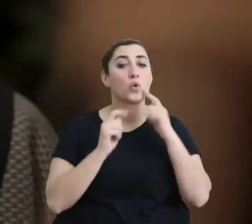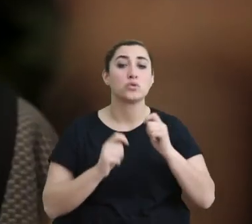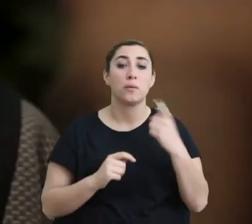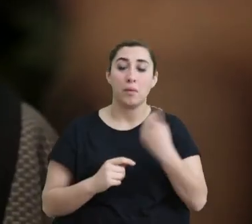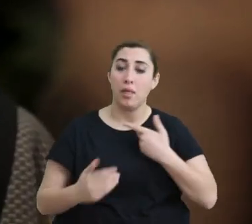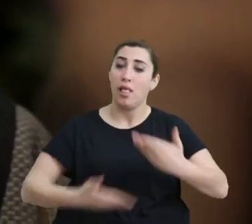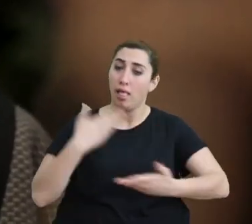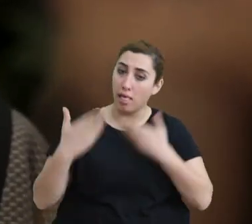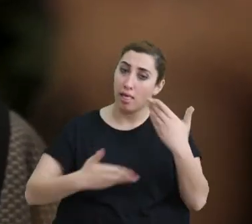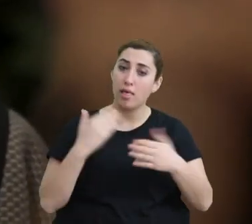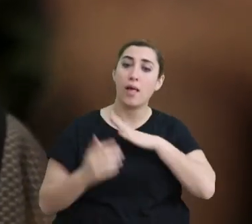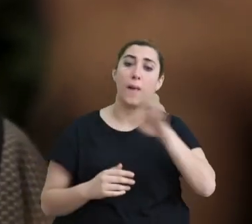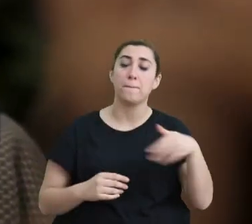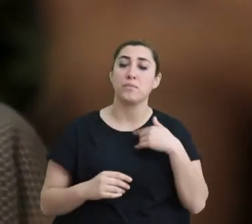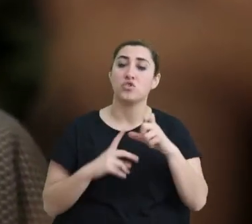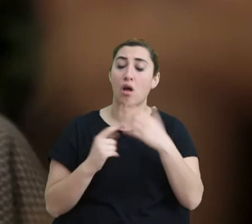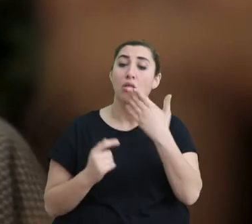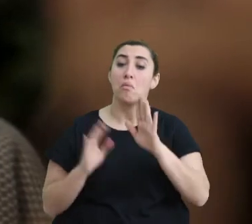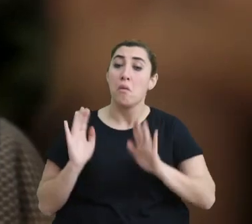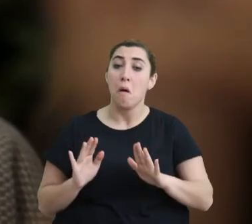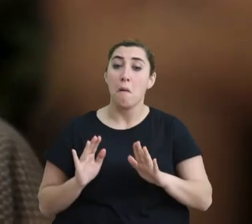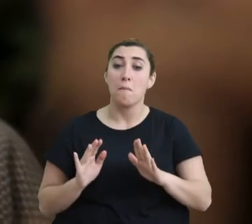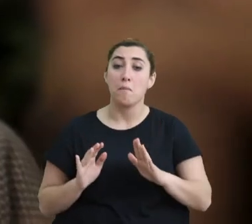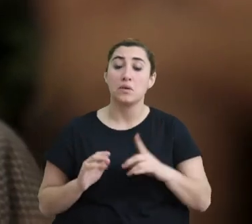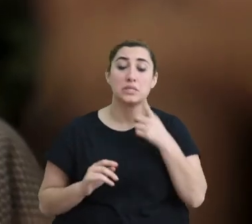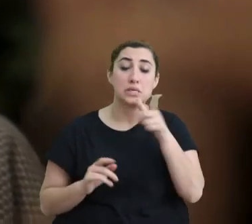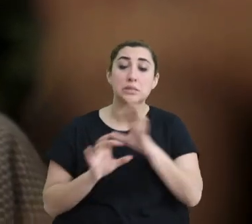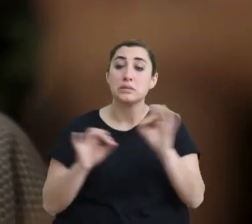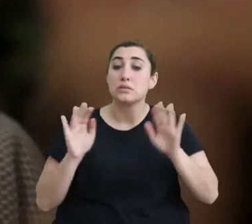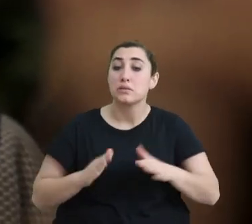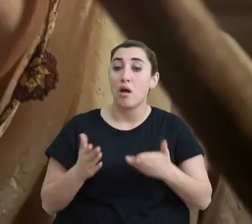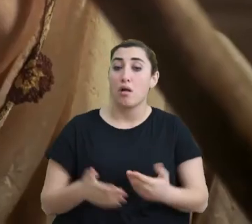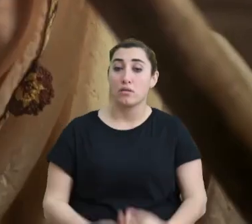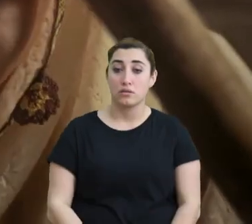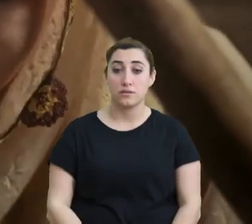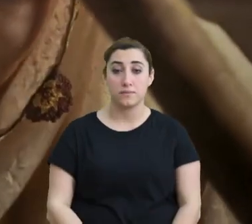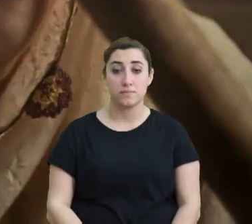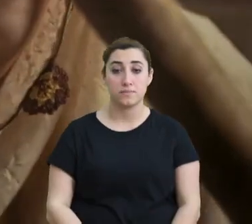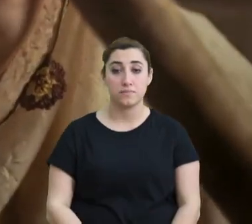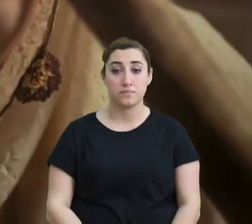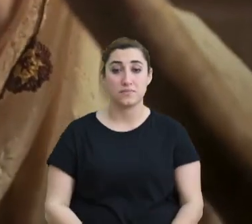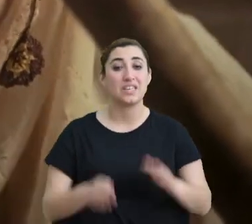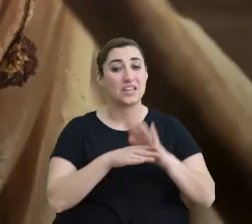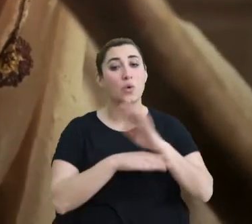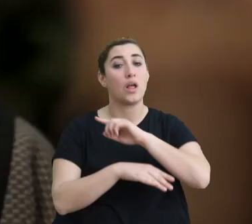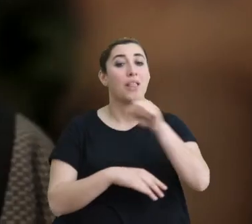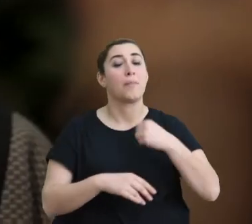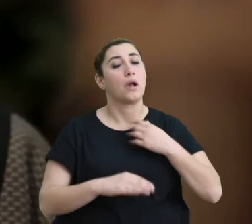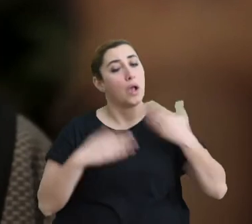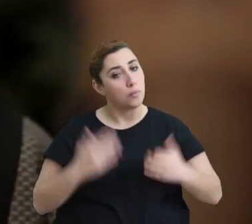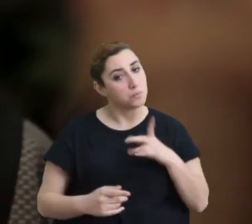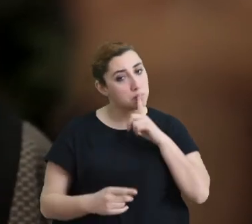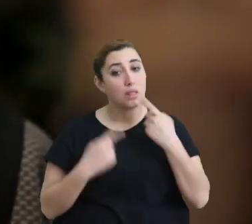bir anlattım her bir şeyi şeyhime, lakin sükut buyurdular kendileri. Şeriata boynumuz kıldan ince demedi